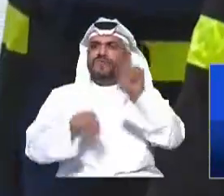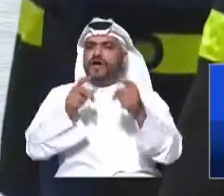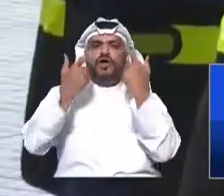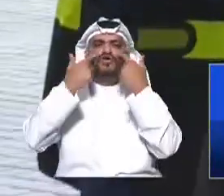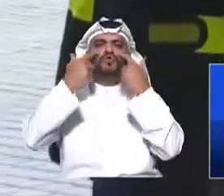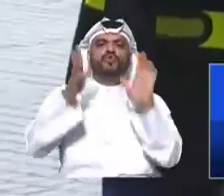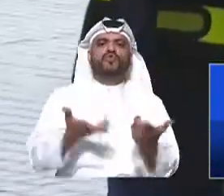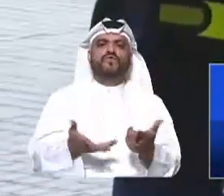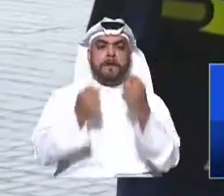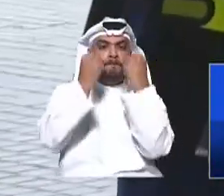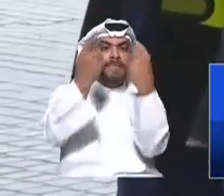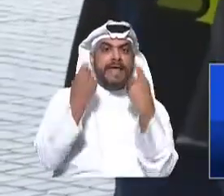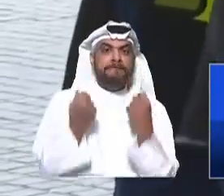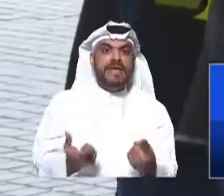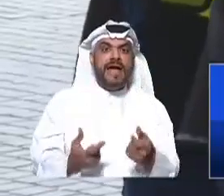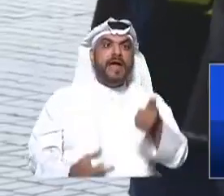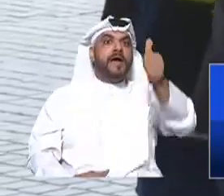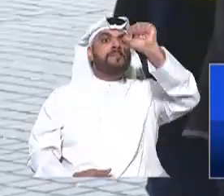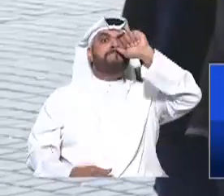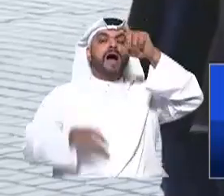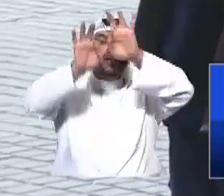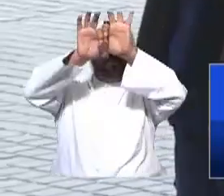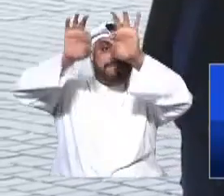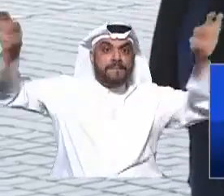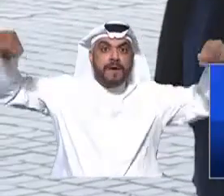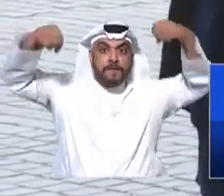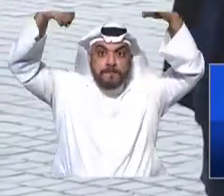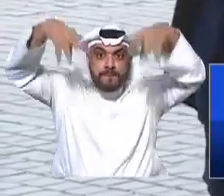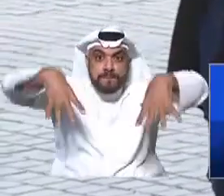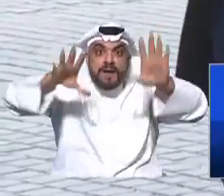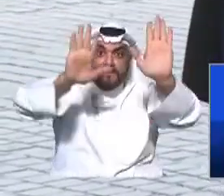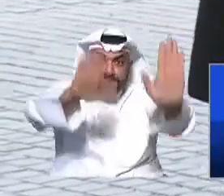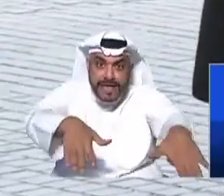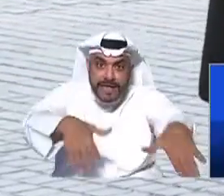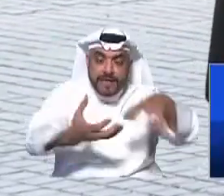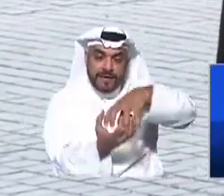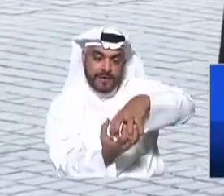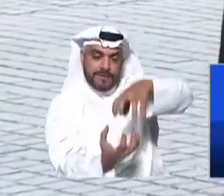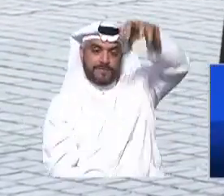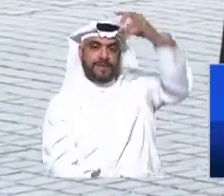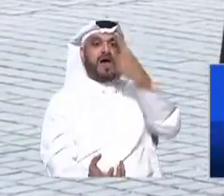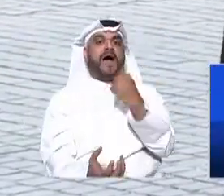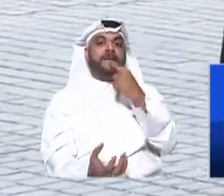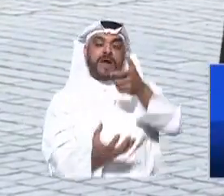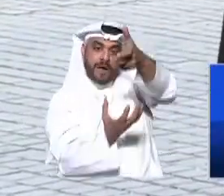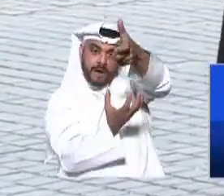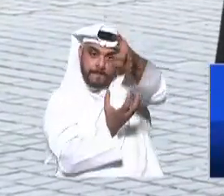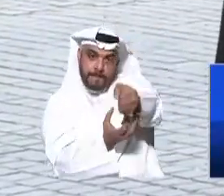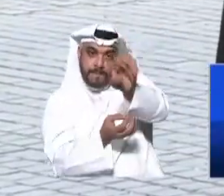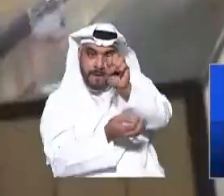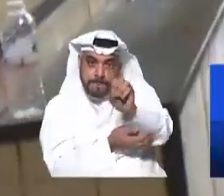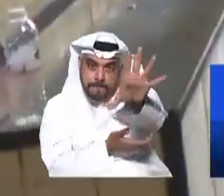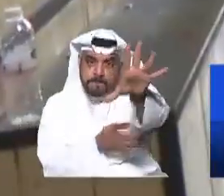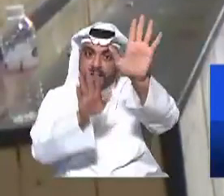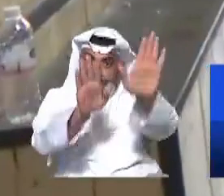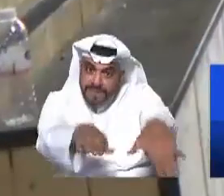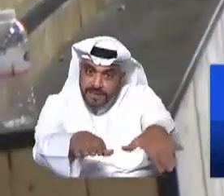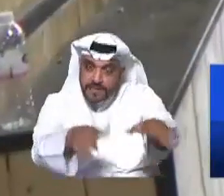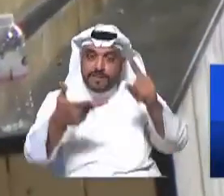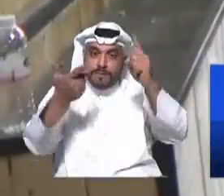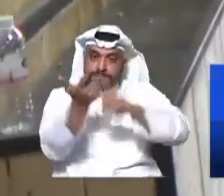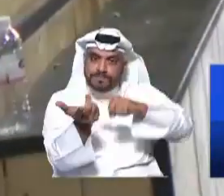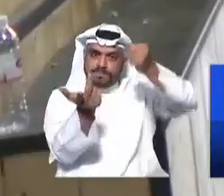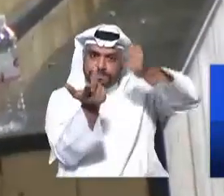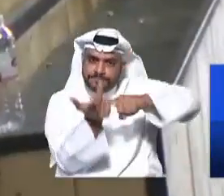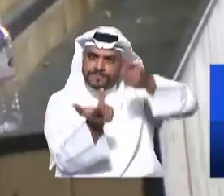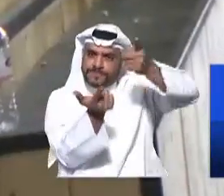الإطفاء العام الفريق خالد المكراد بجولة ميدانية للإطلاع على عمل فرق التفتيش التابعة لقطاع الوقاية